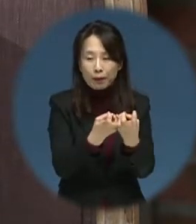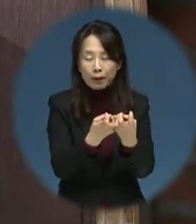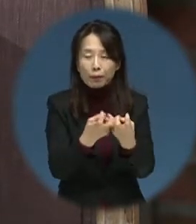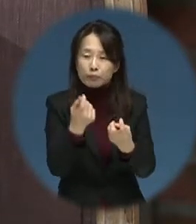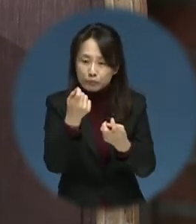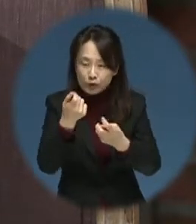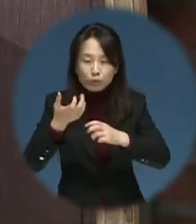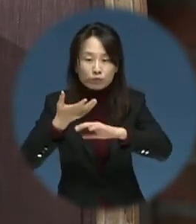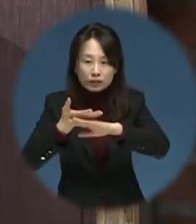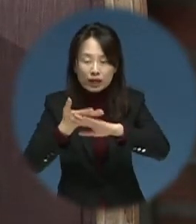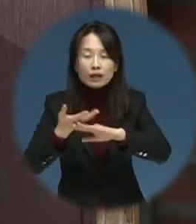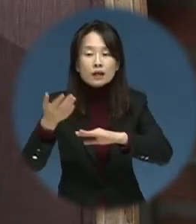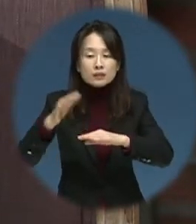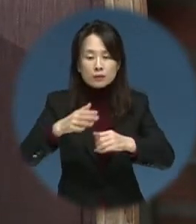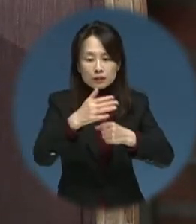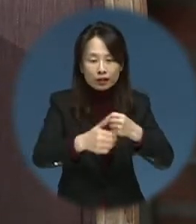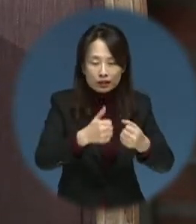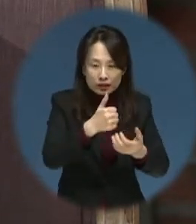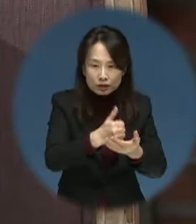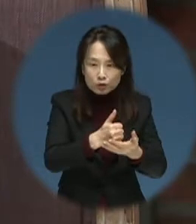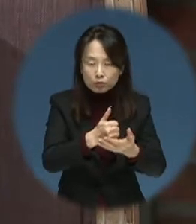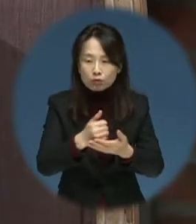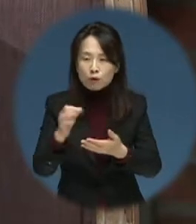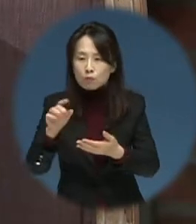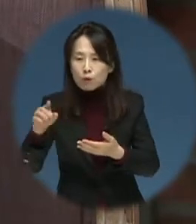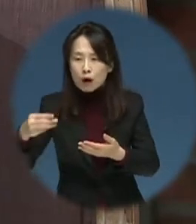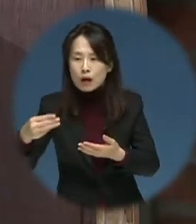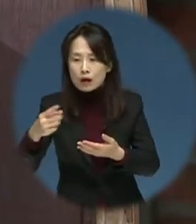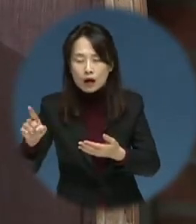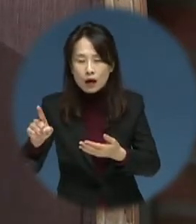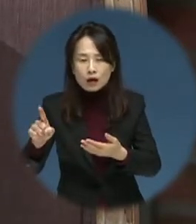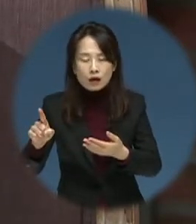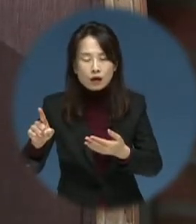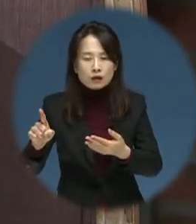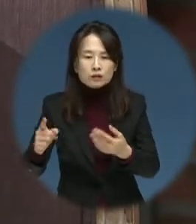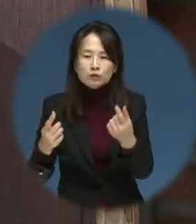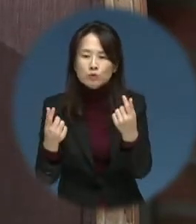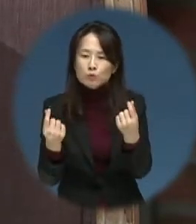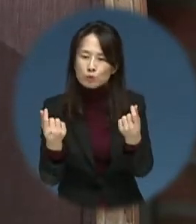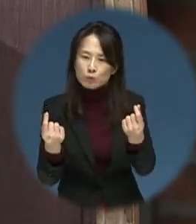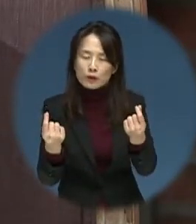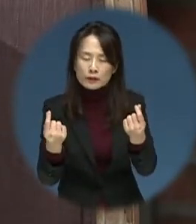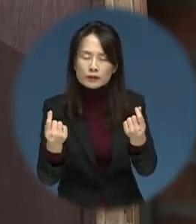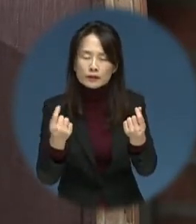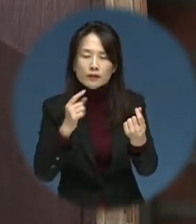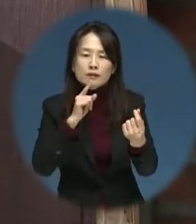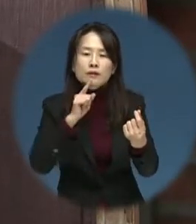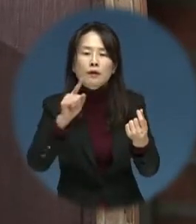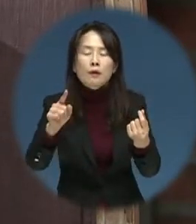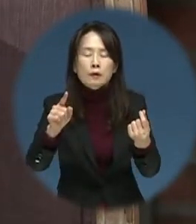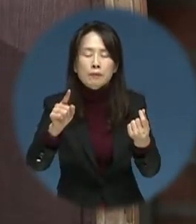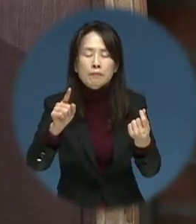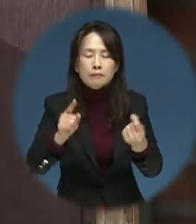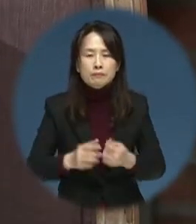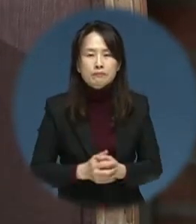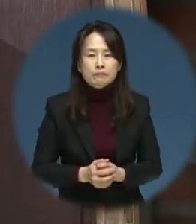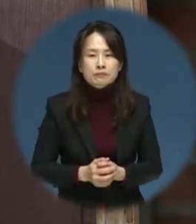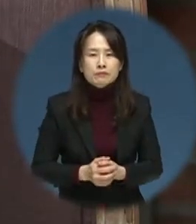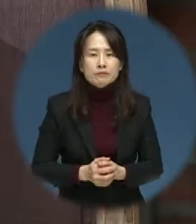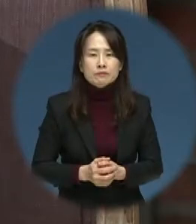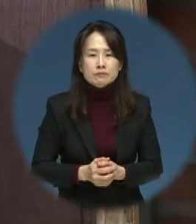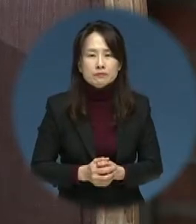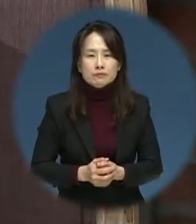달리했겠지만 그 존재 자체는 다르지 않는데 뭐 그것조차도 우리가 잘 이해를 못하니까 이 같음보다는 다름이